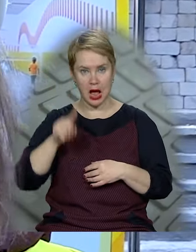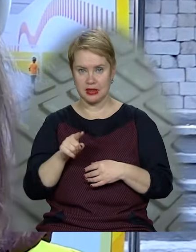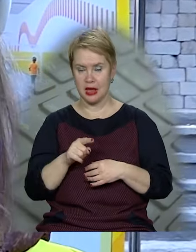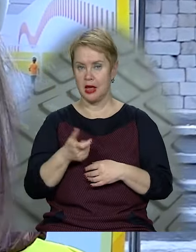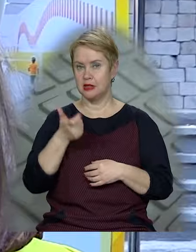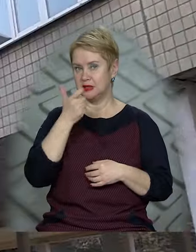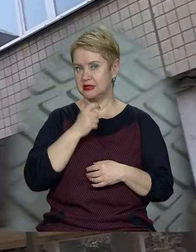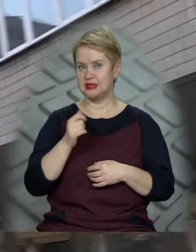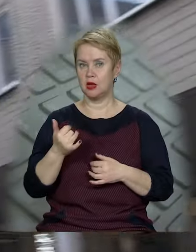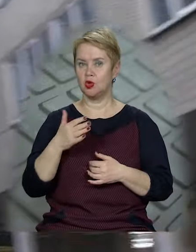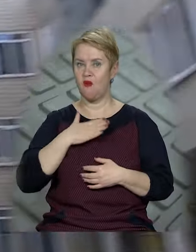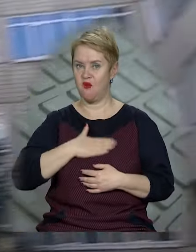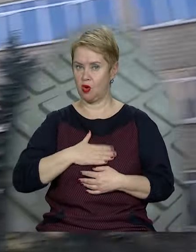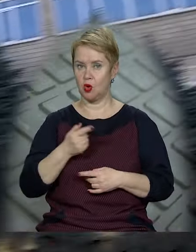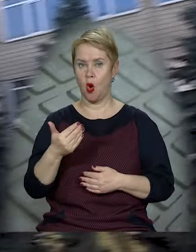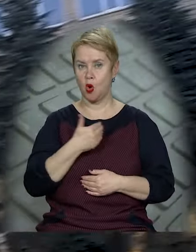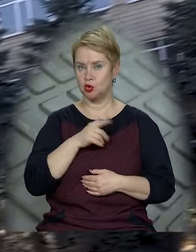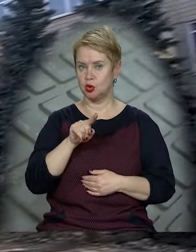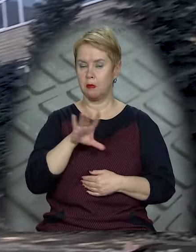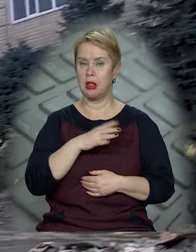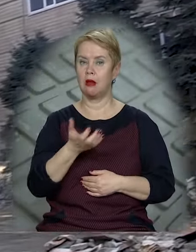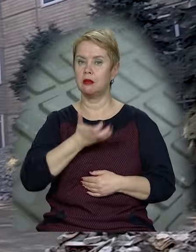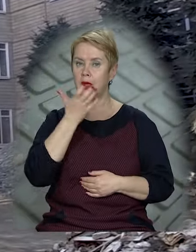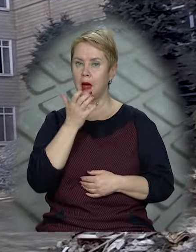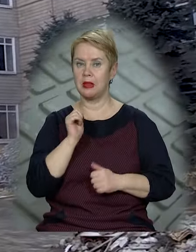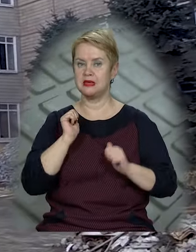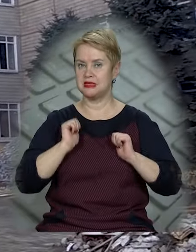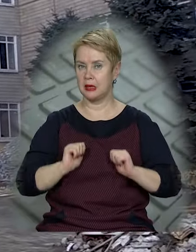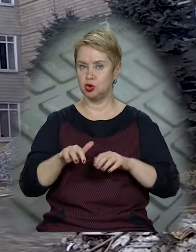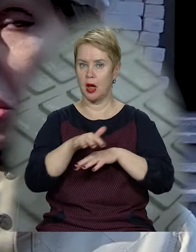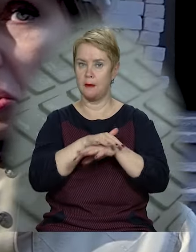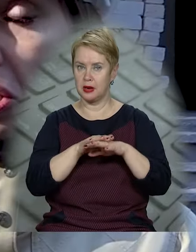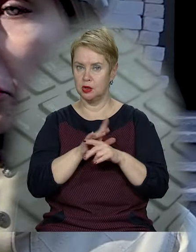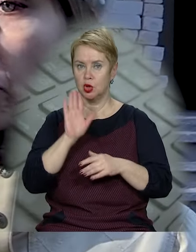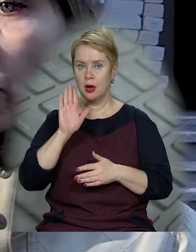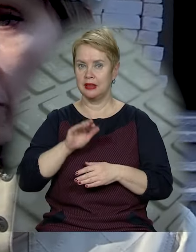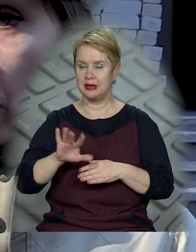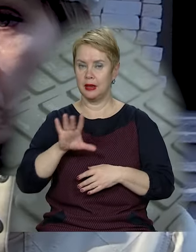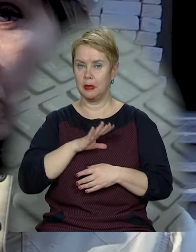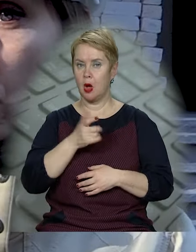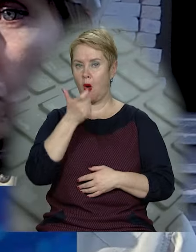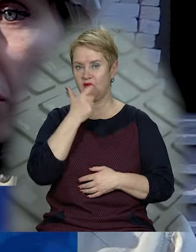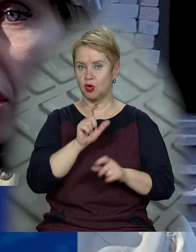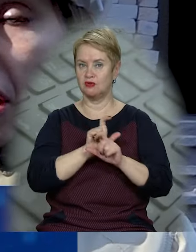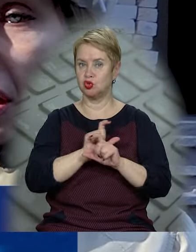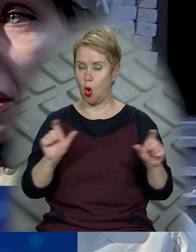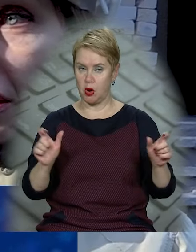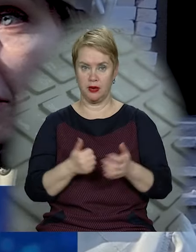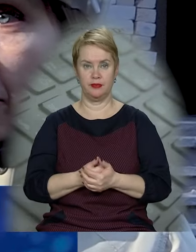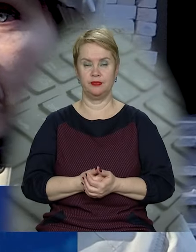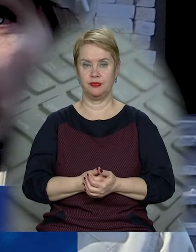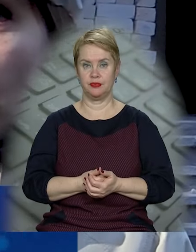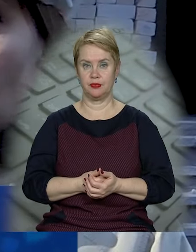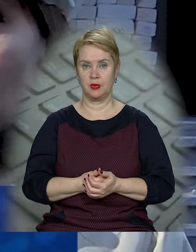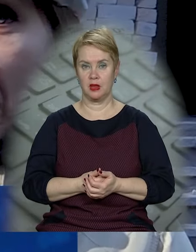естетичне задоволення. Хочеться, щоб це було тепле, затишне приміщення, щоб дійсно дітям було комфортно в школі.